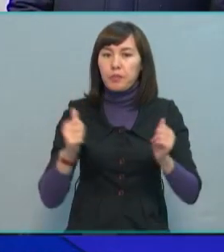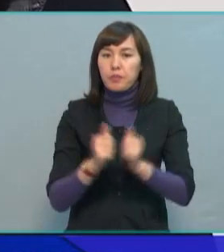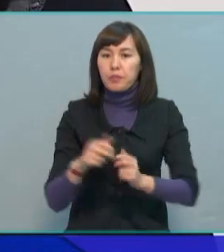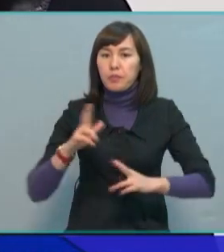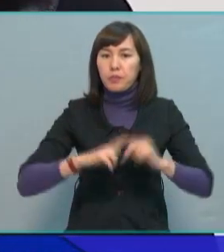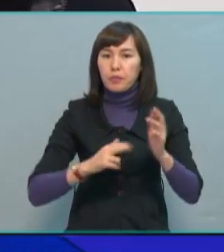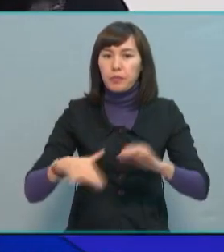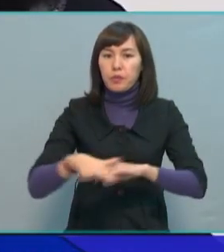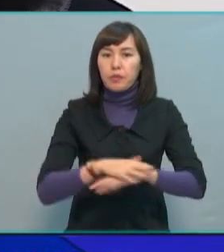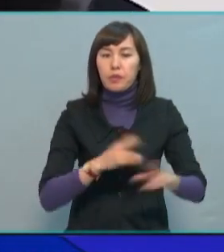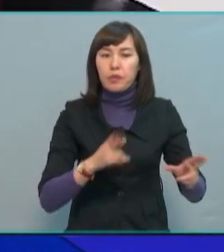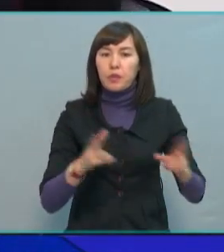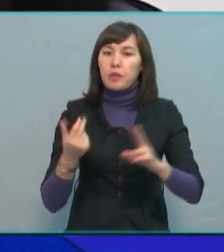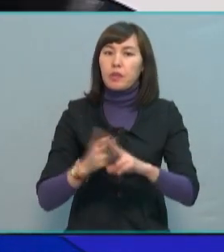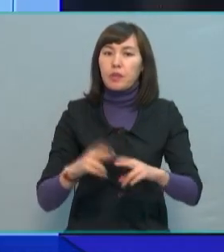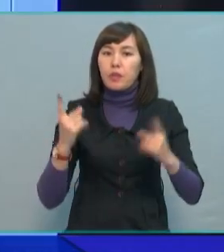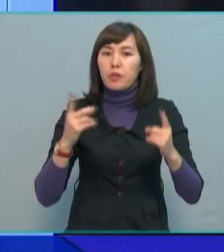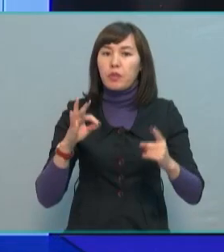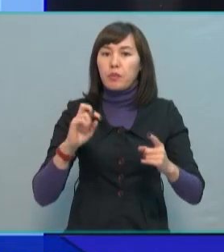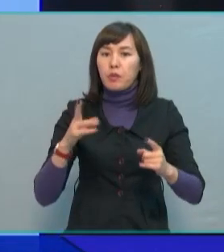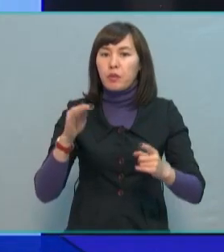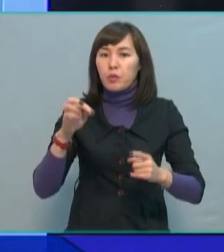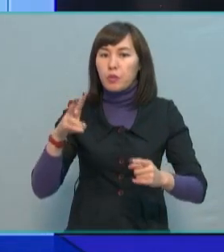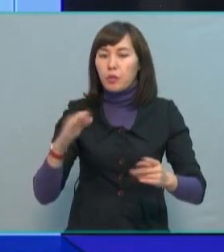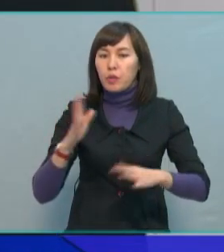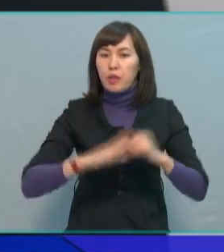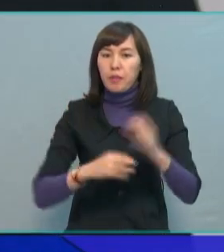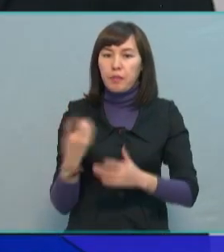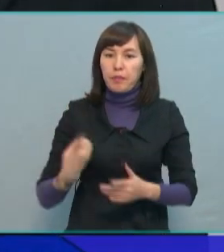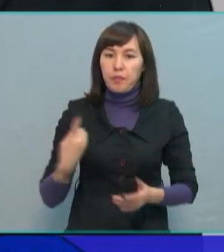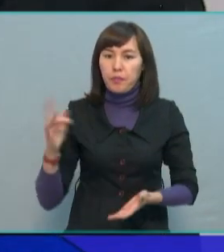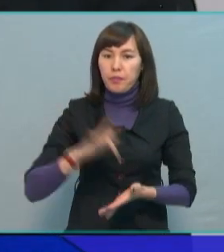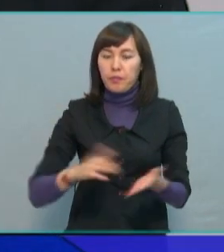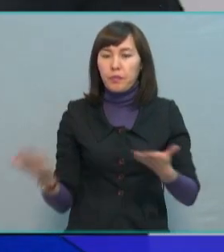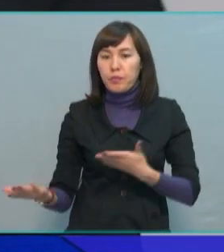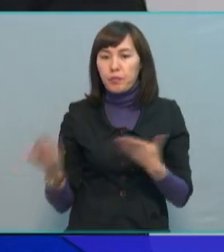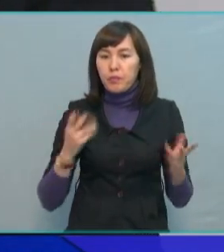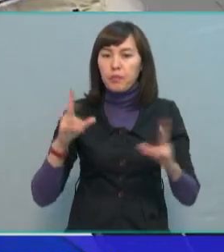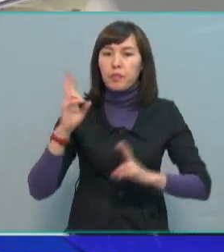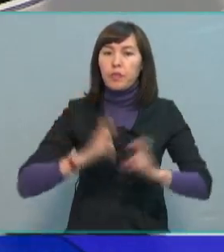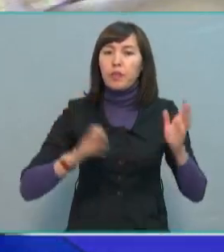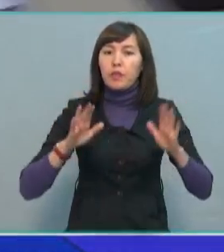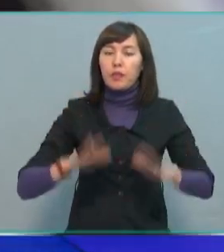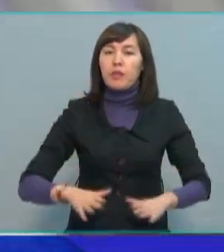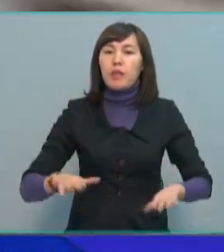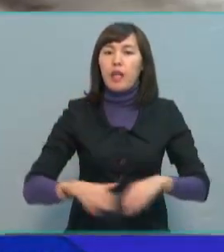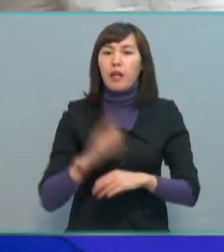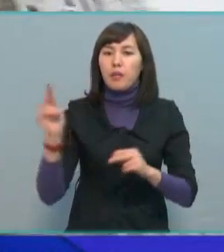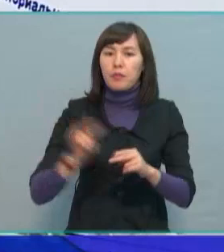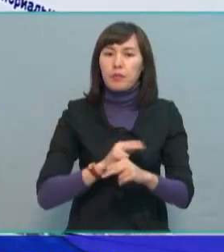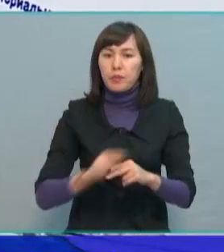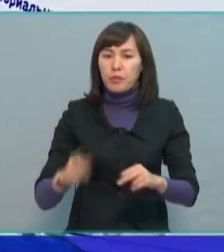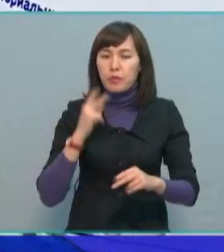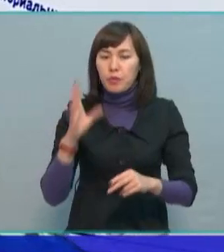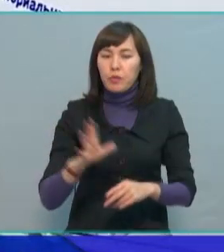ғимаратының құрылыс алаңдарын аралады. Сондай-ақ Ұлы Жібек жолы ұлттық қолөнершілер орталығы мен келу орталығының ғимараттарының қайта жөнделу